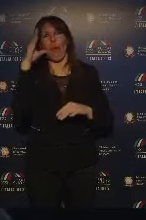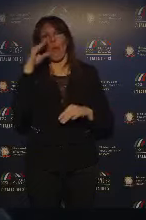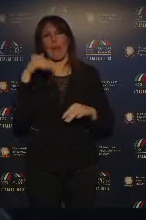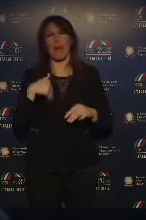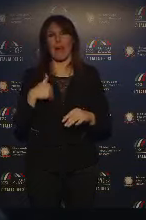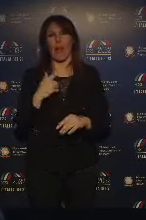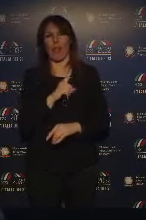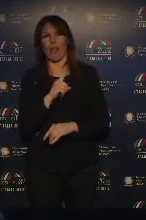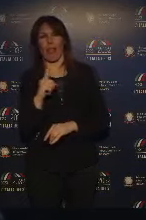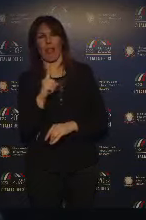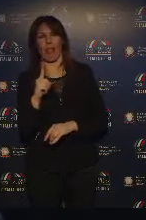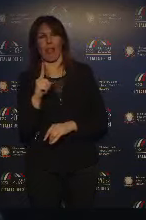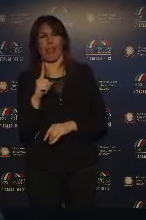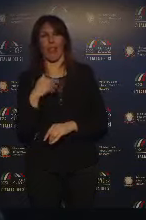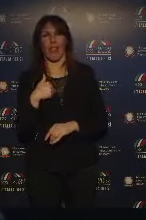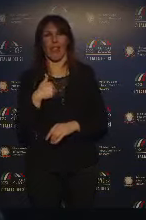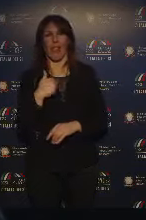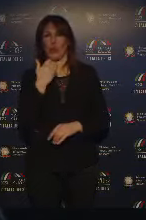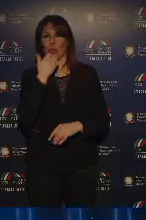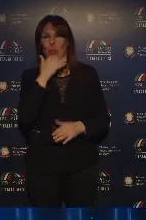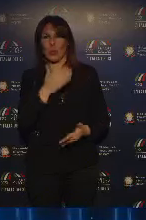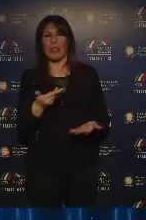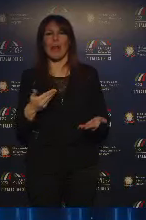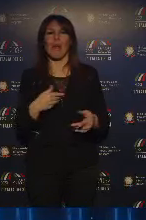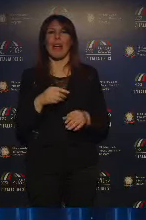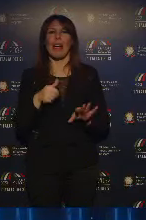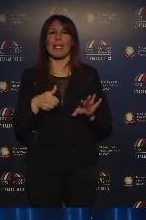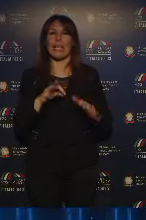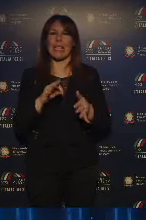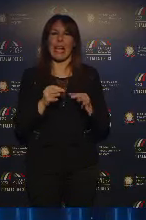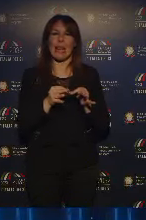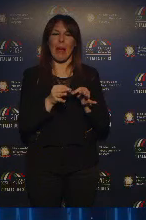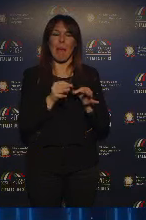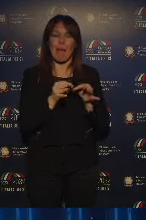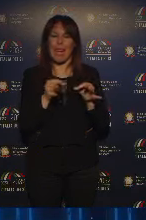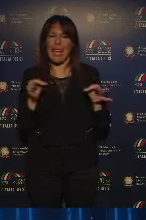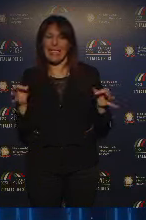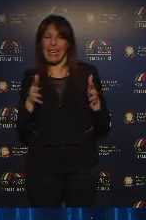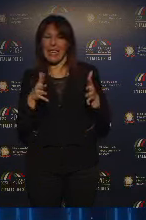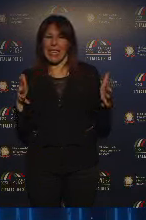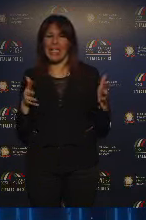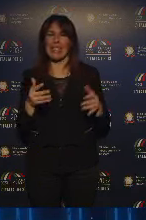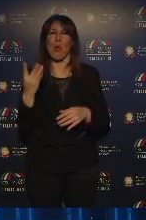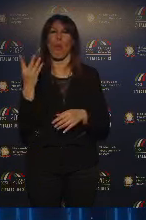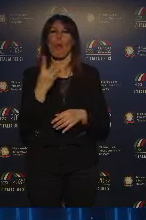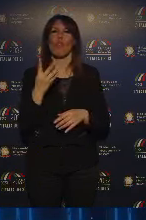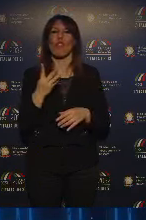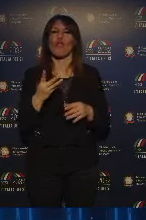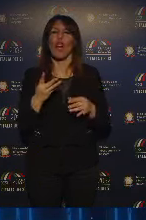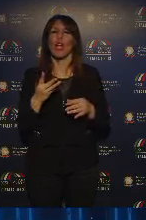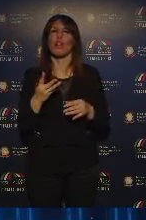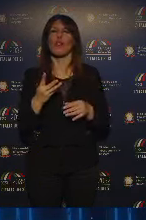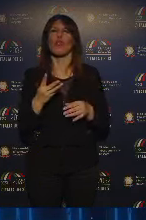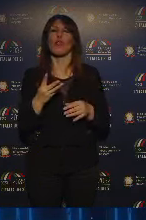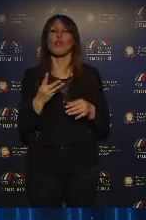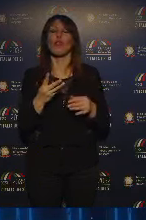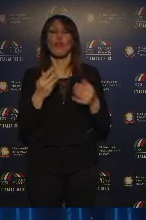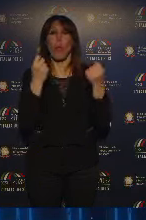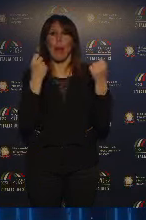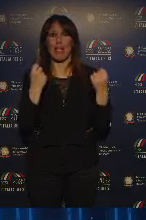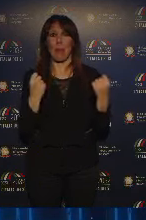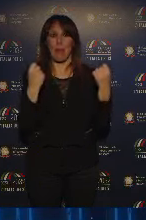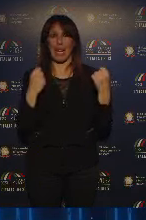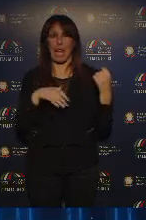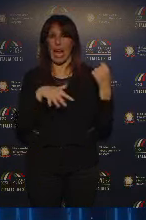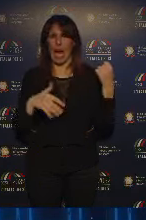qua mi mi mi dispiaccio però sono 60 m di larghezza 400 m i due pilastri non non sposano in acqua a